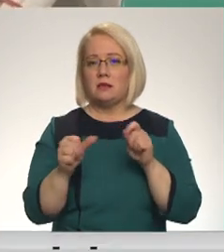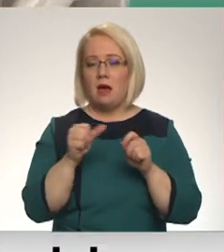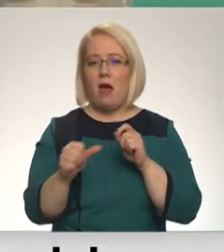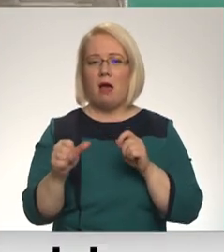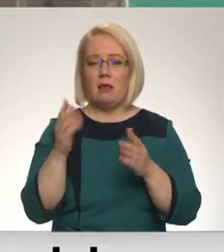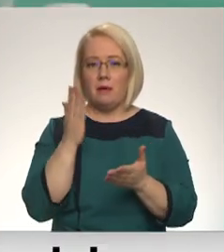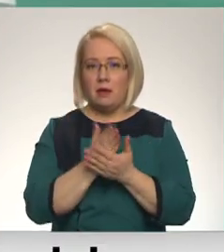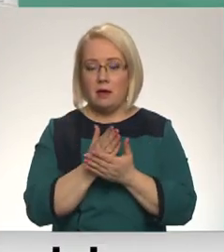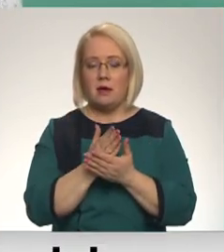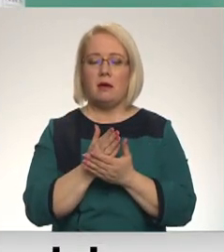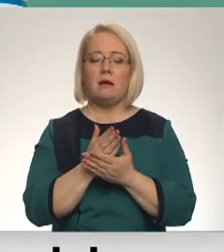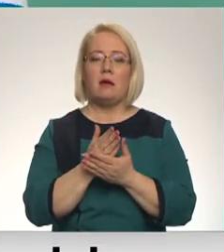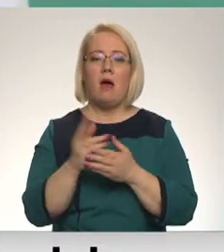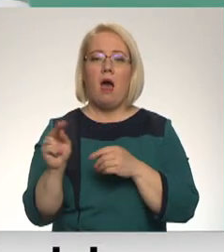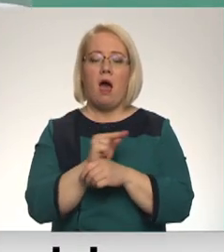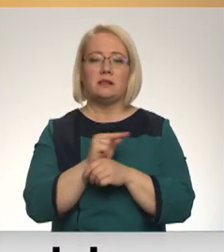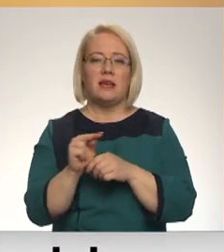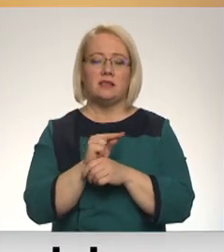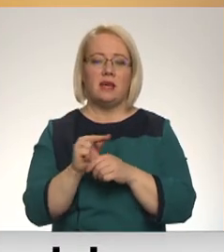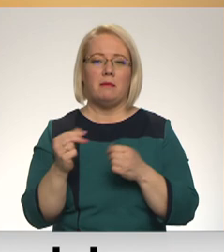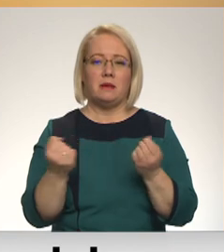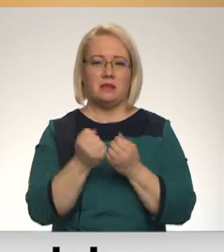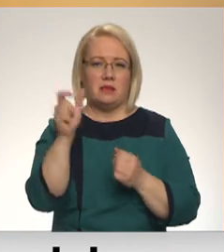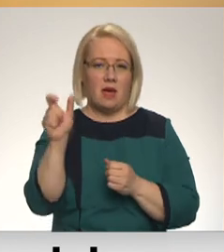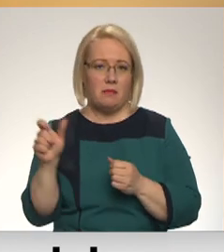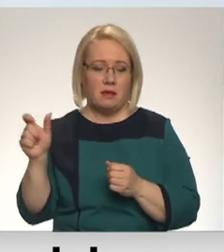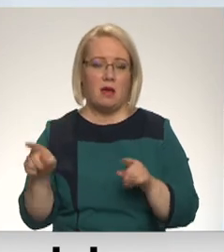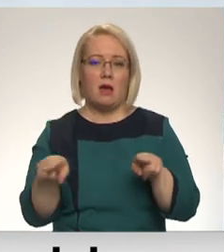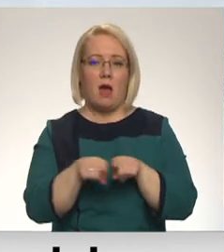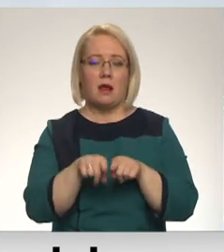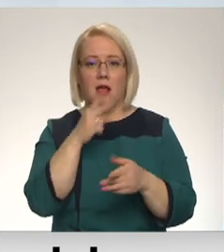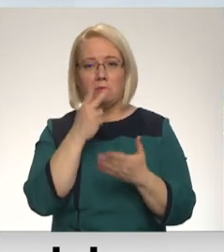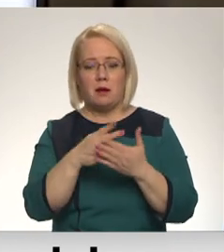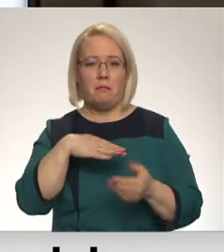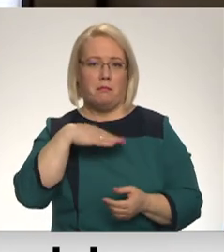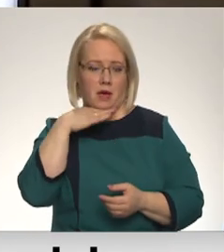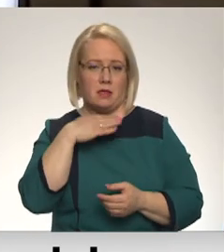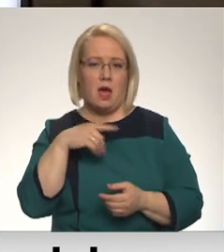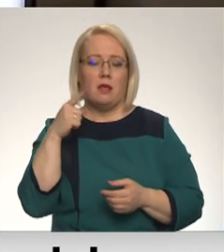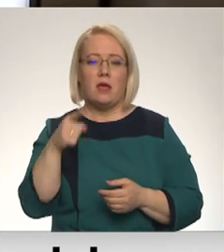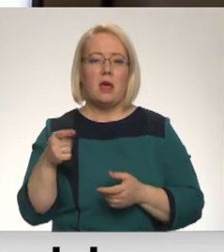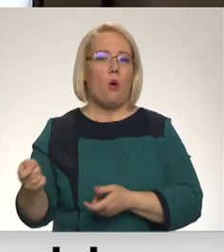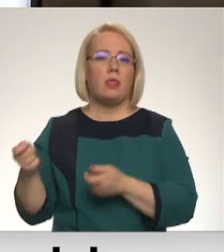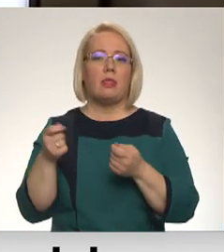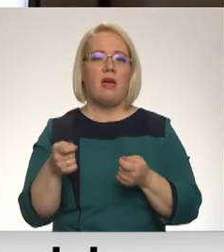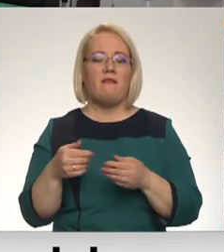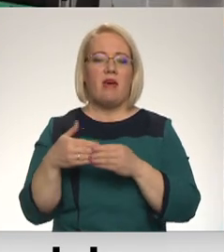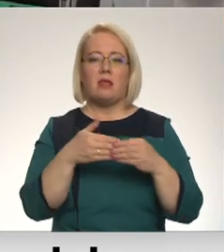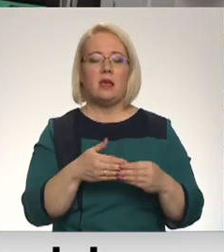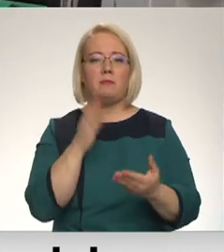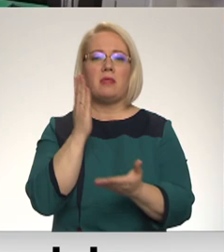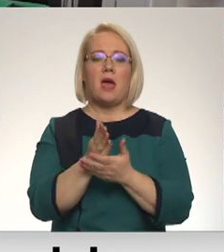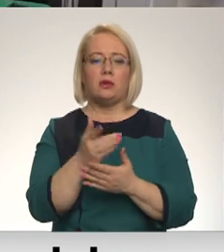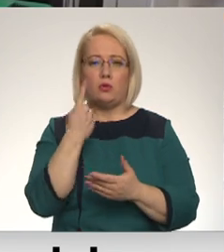Ārstniecības personāla uz esošu apjomu, cik ir paredzēts, mums arī pietiek. Šeit nevedīs pa taisno no